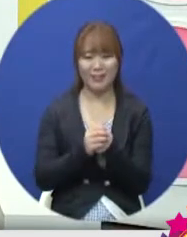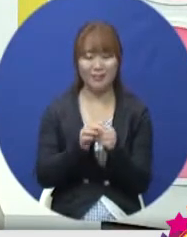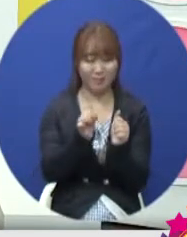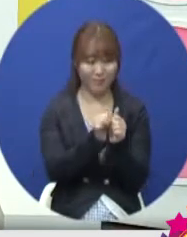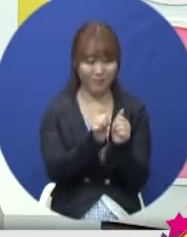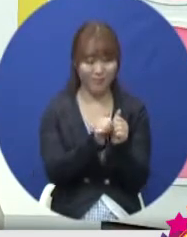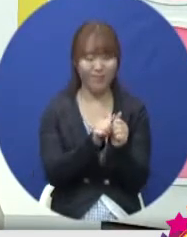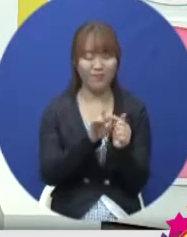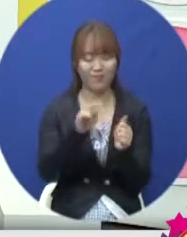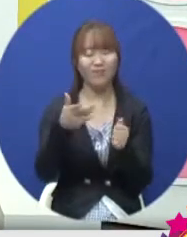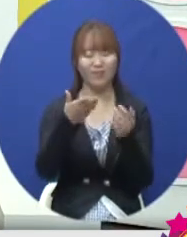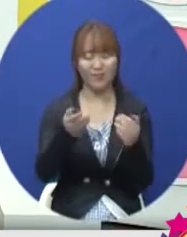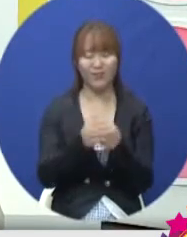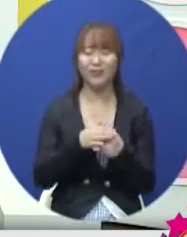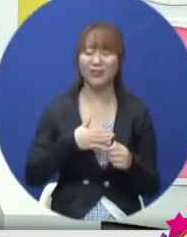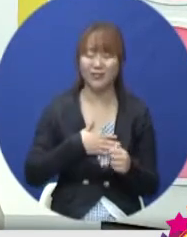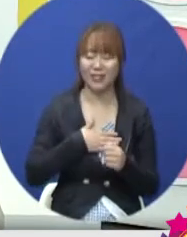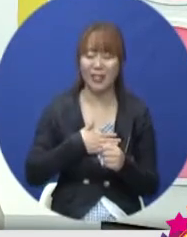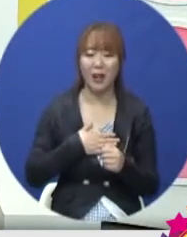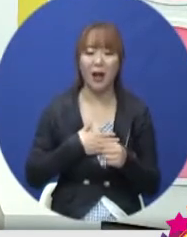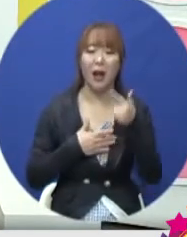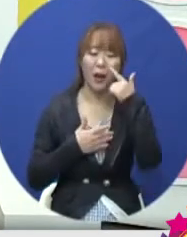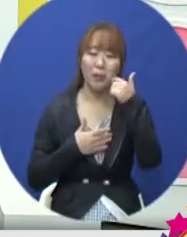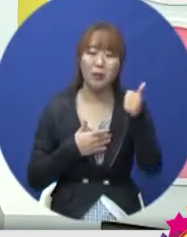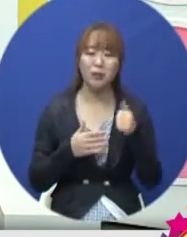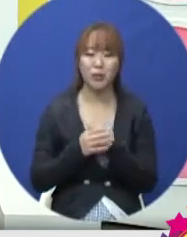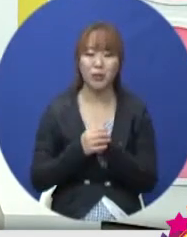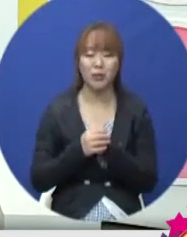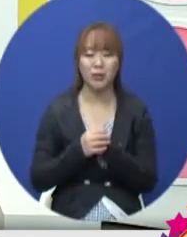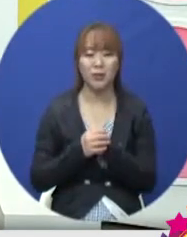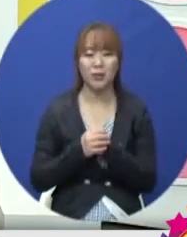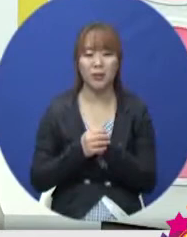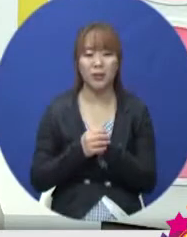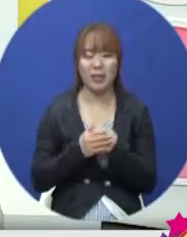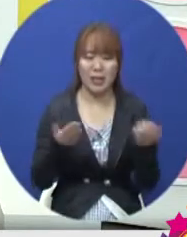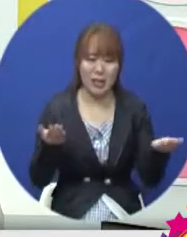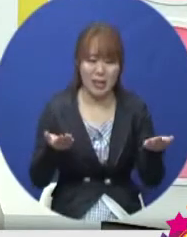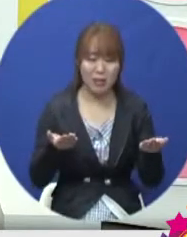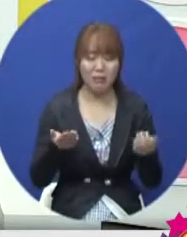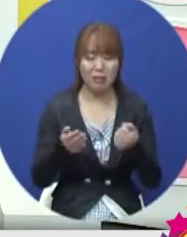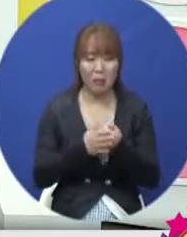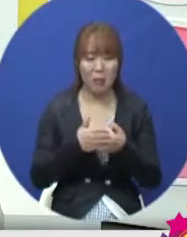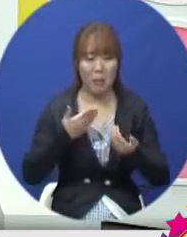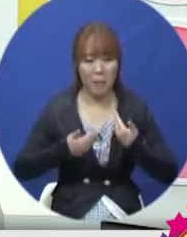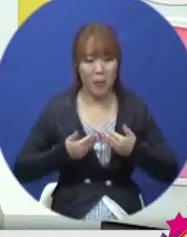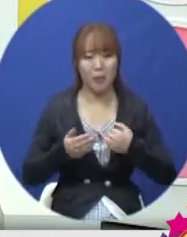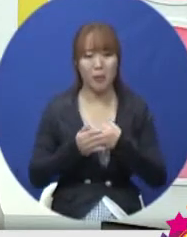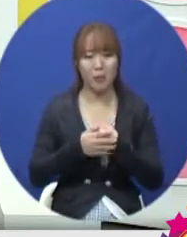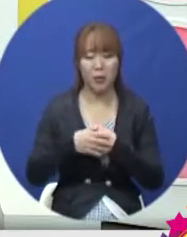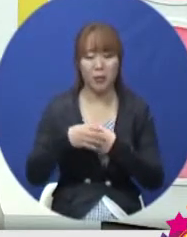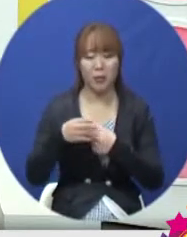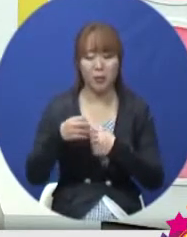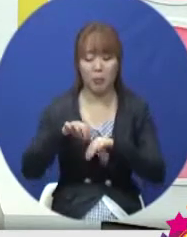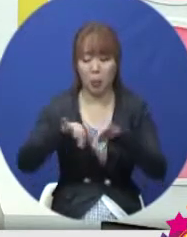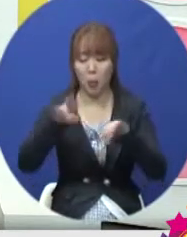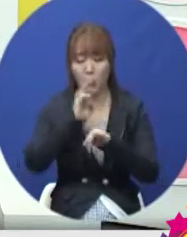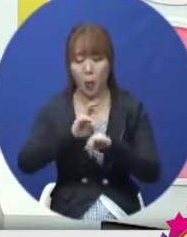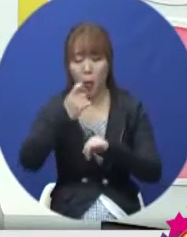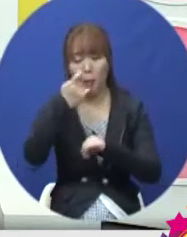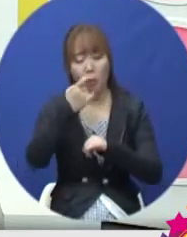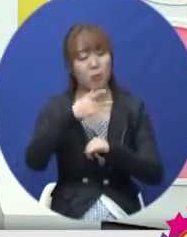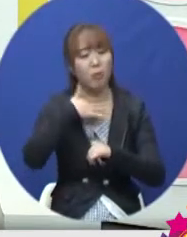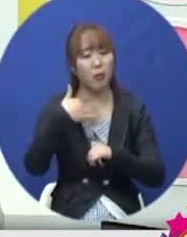아, 보내드리겠습니다. 예, 예. 우리 아버님은 뭐 워낙에 일 때문에도 바쁘시고 하니까 따로 노래를 배우시거나